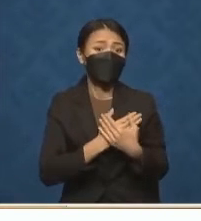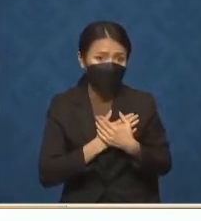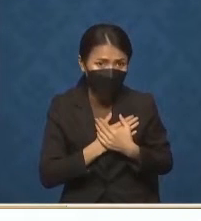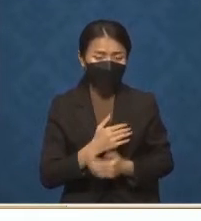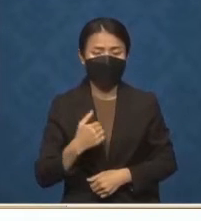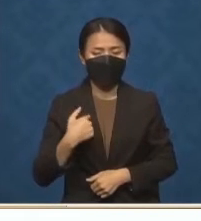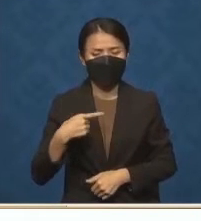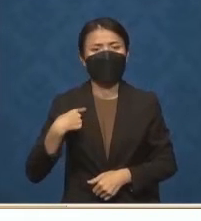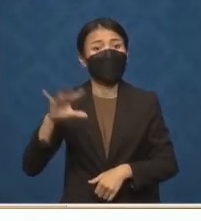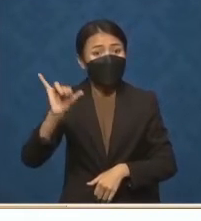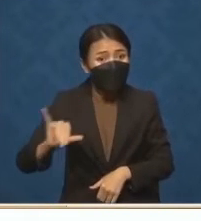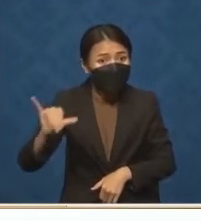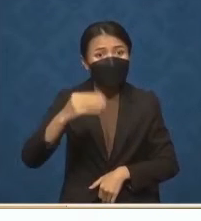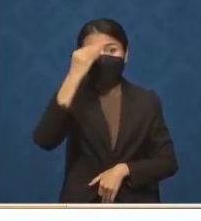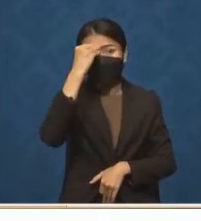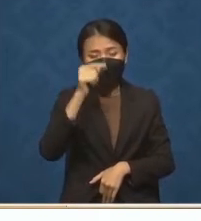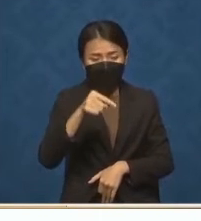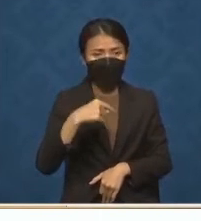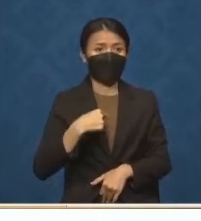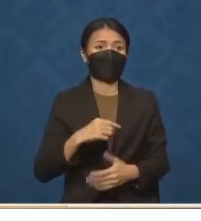การใช้ อย่างมน graduate สำคัญ